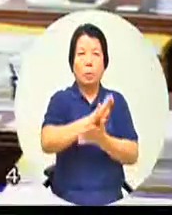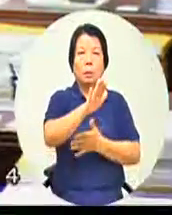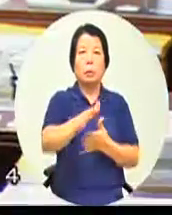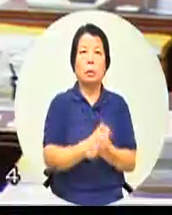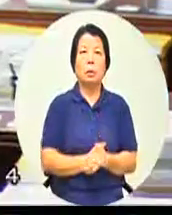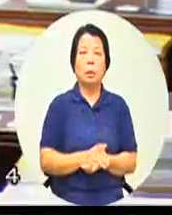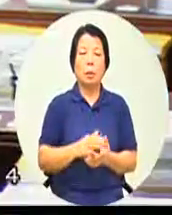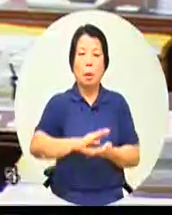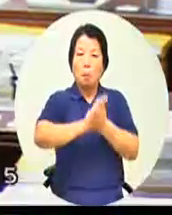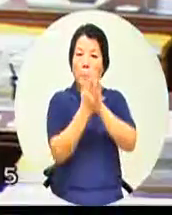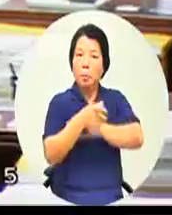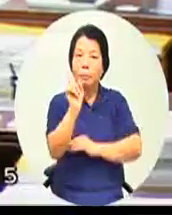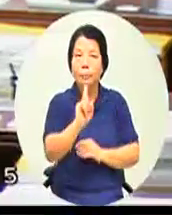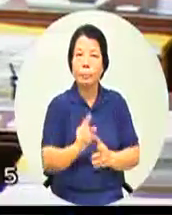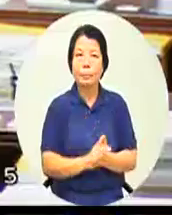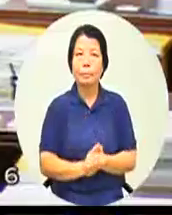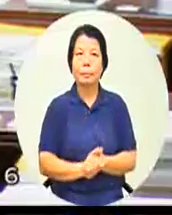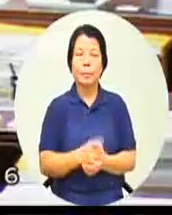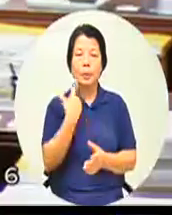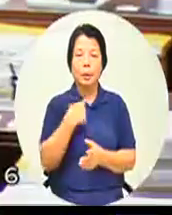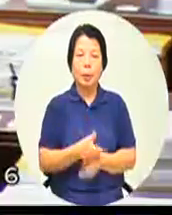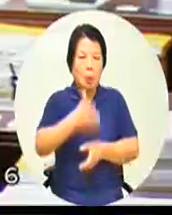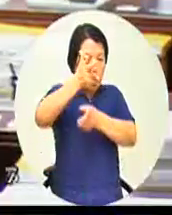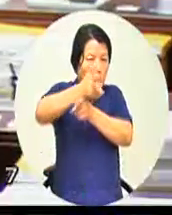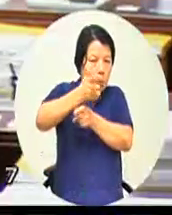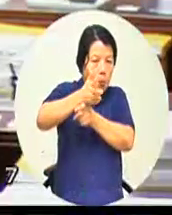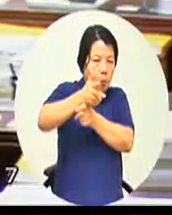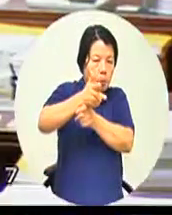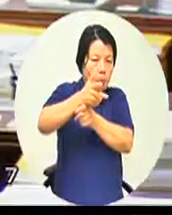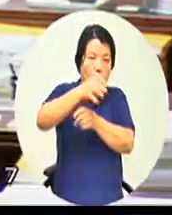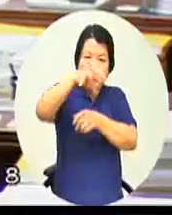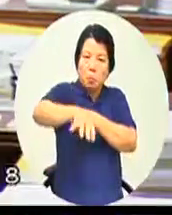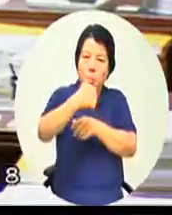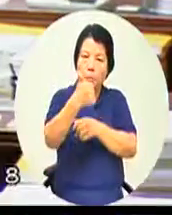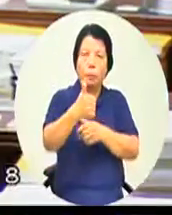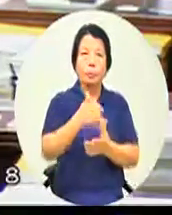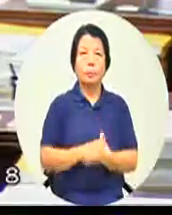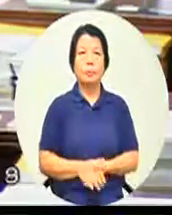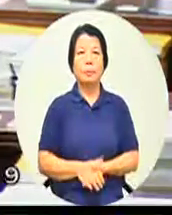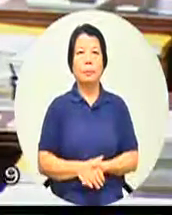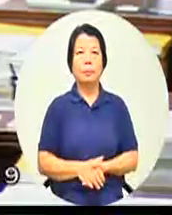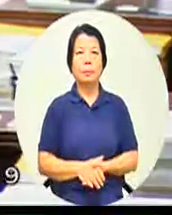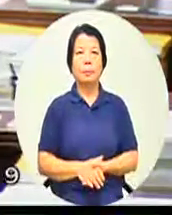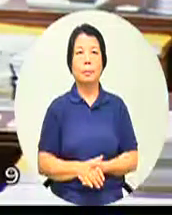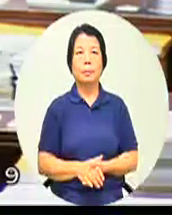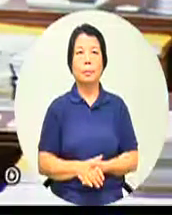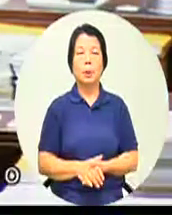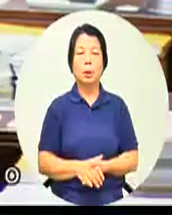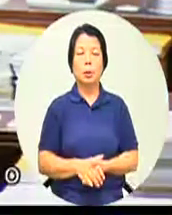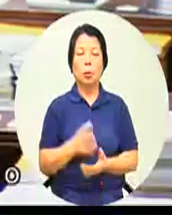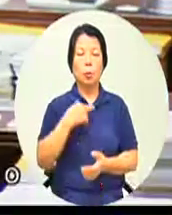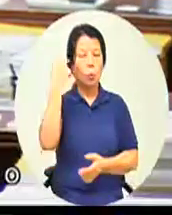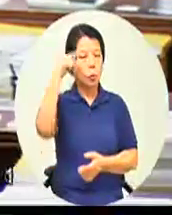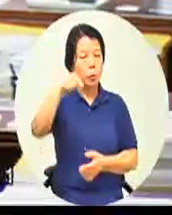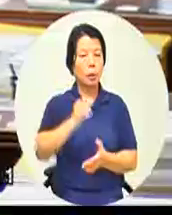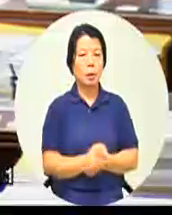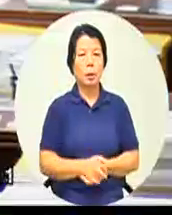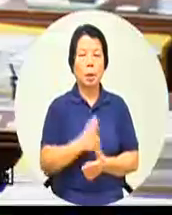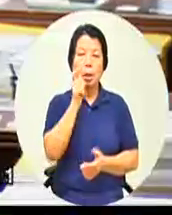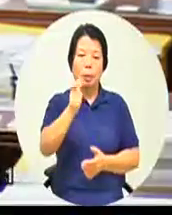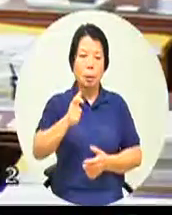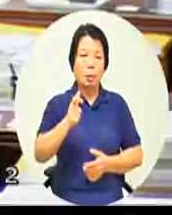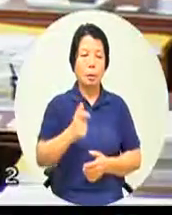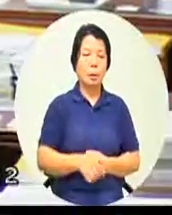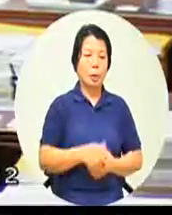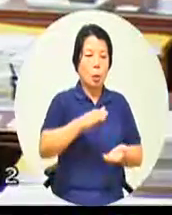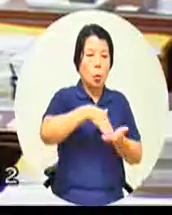可以变成我们拍电影的一个好地方啊。所以其实我认为的，包括硬体、软体这些部分